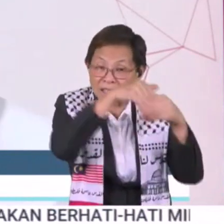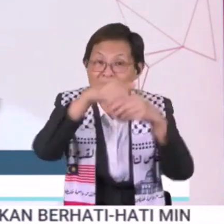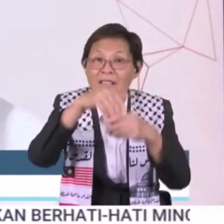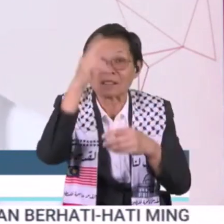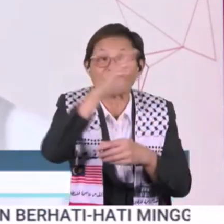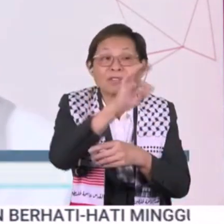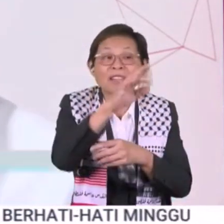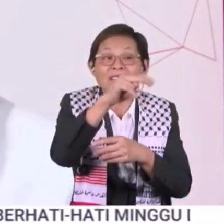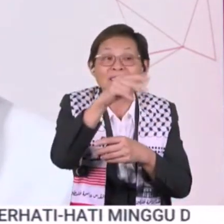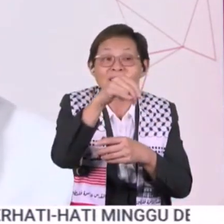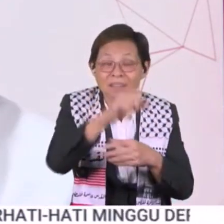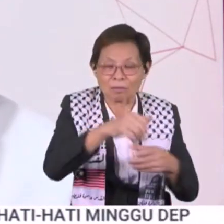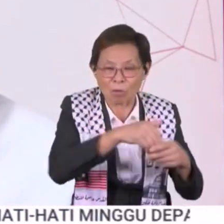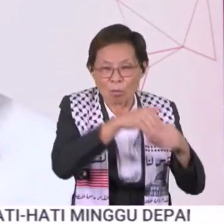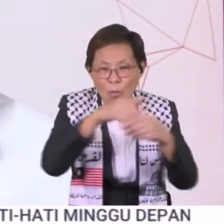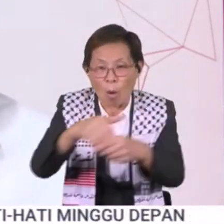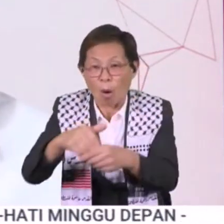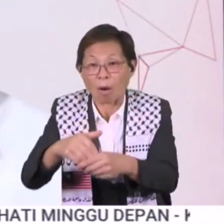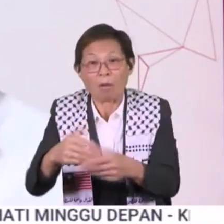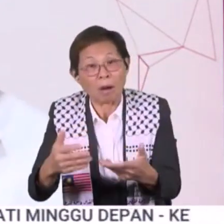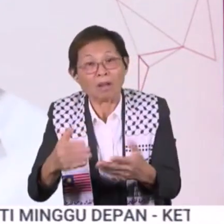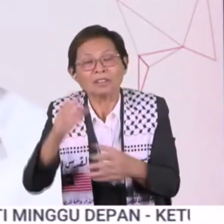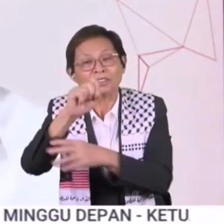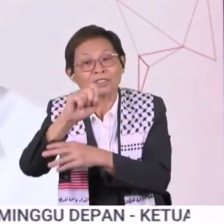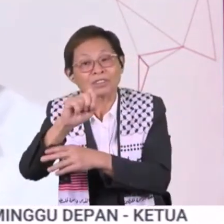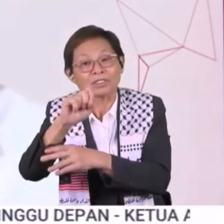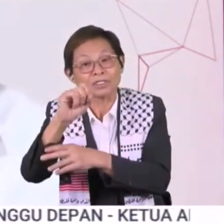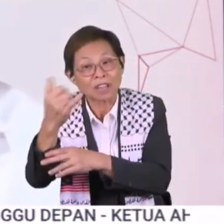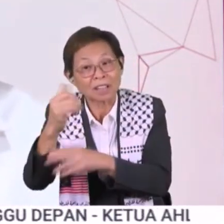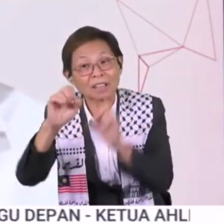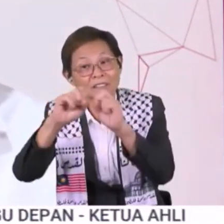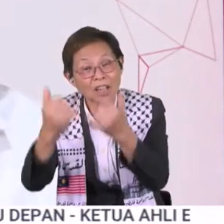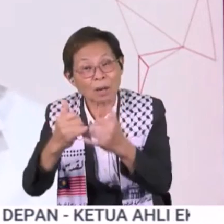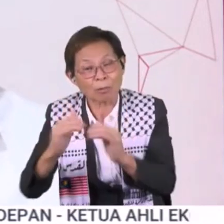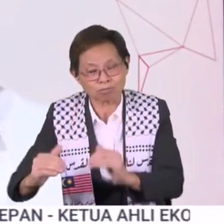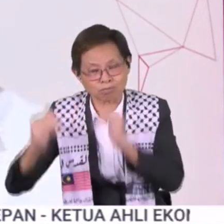ke certain level yang kita ingin